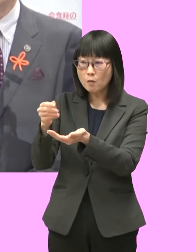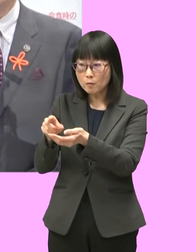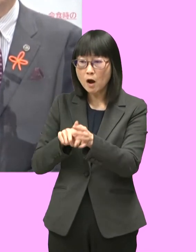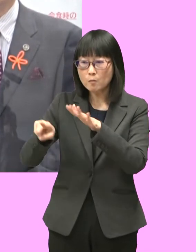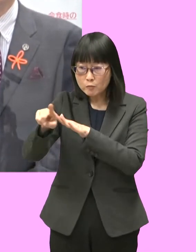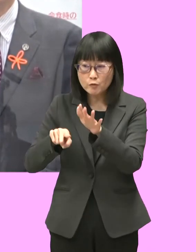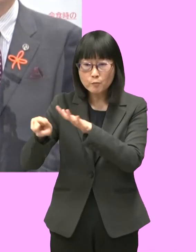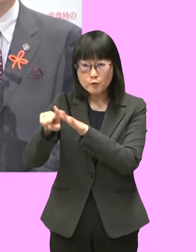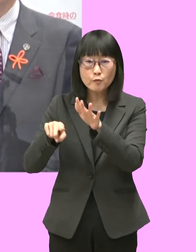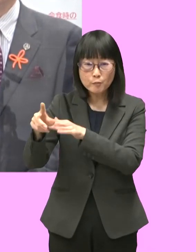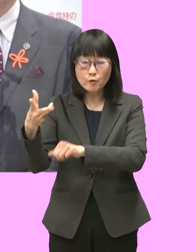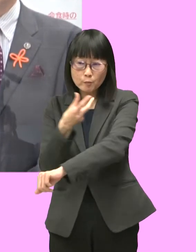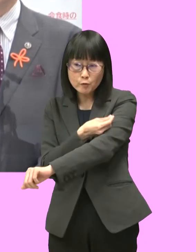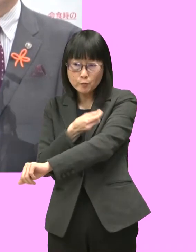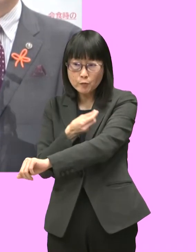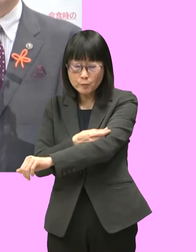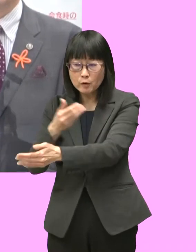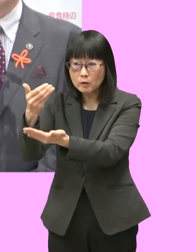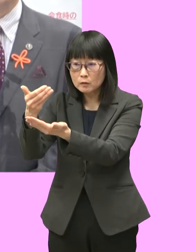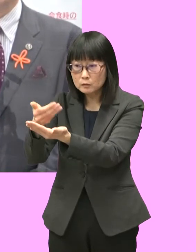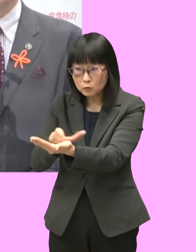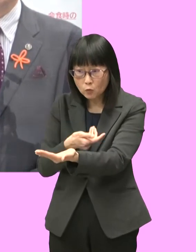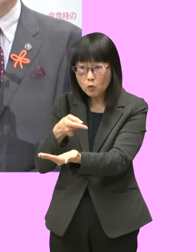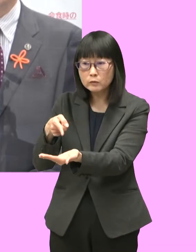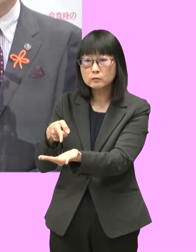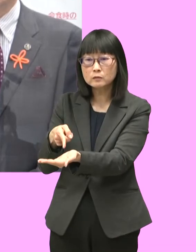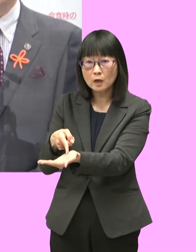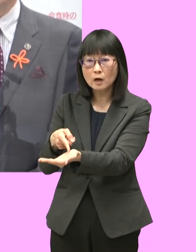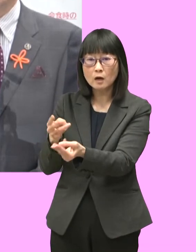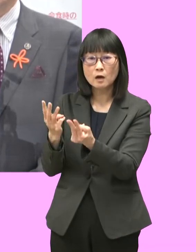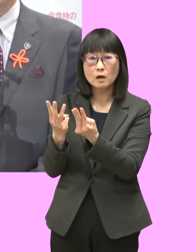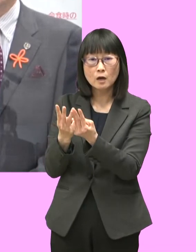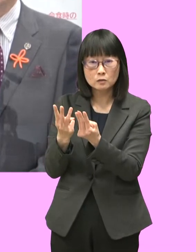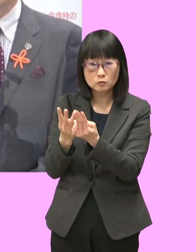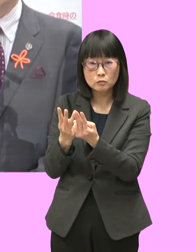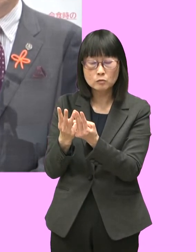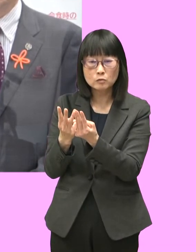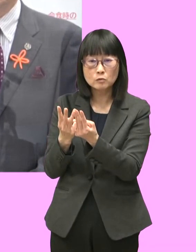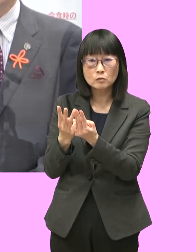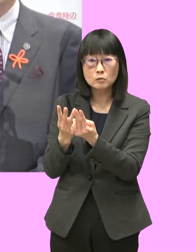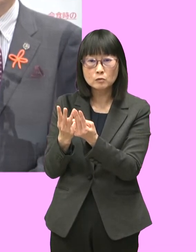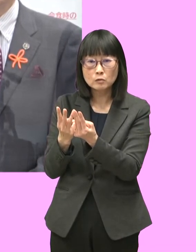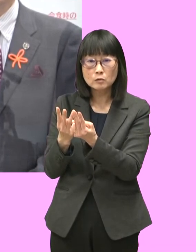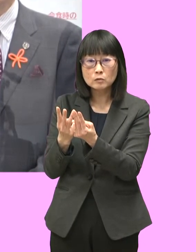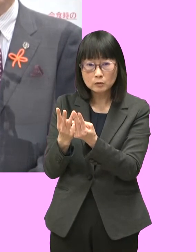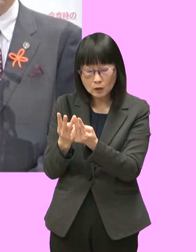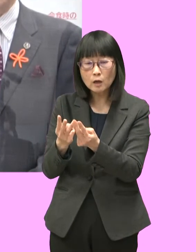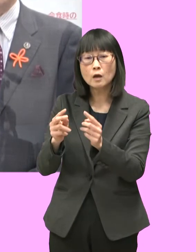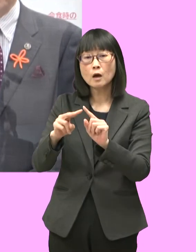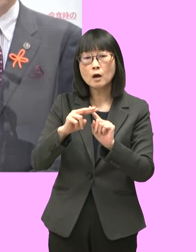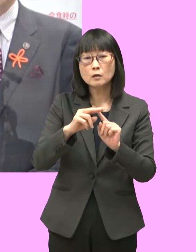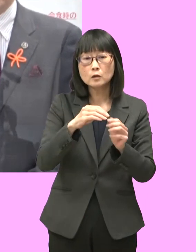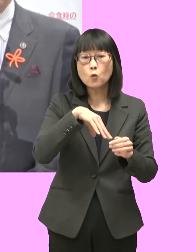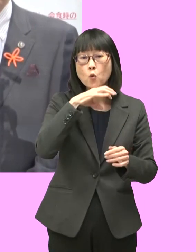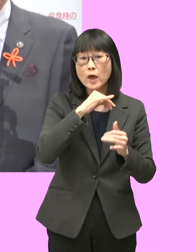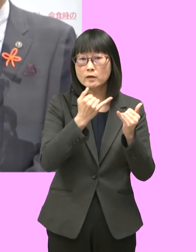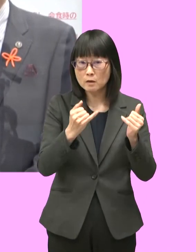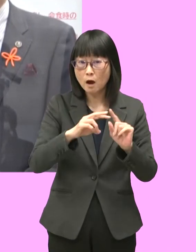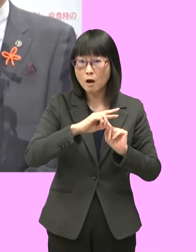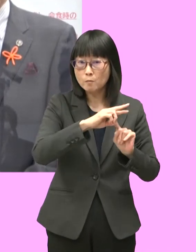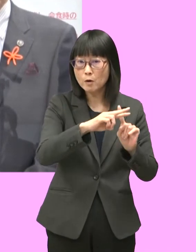のこれまでに打った早い順からこう案内を送るというような感じになるんでしょうか。 そうですね、はい。